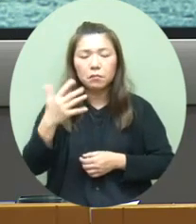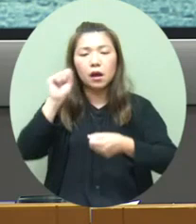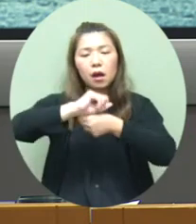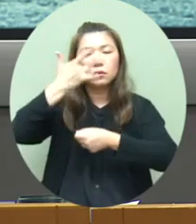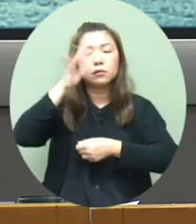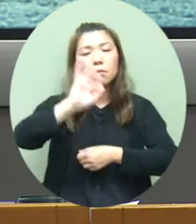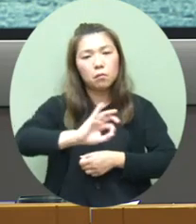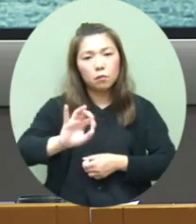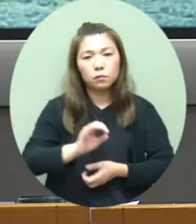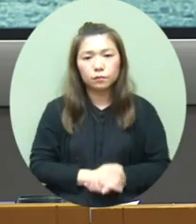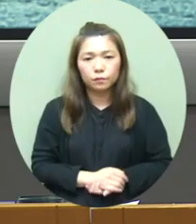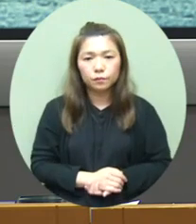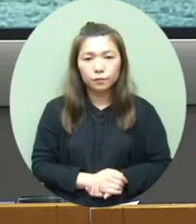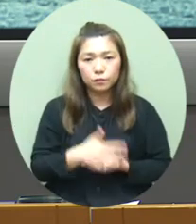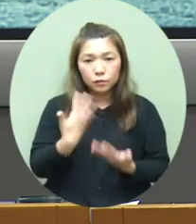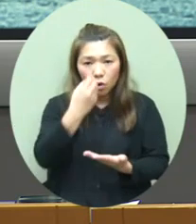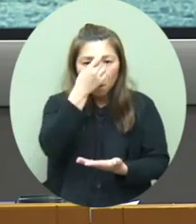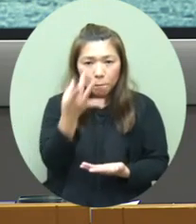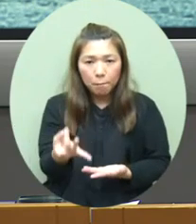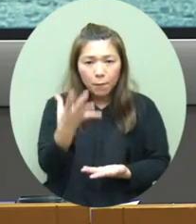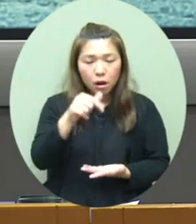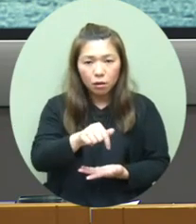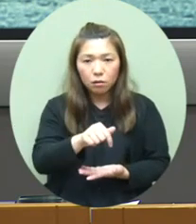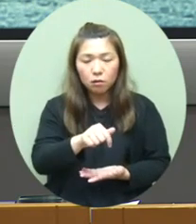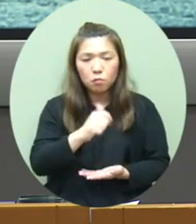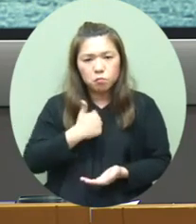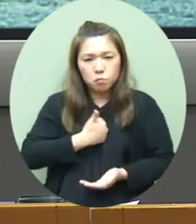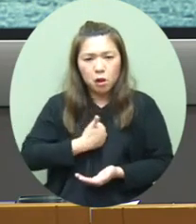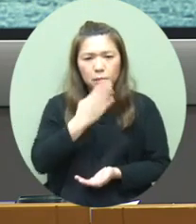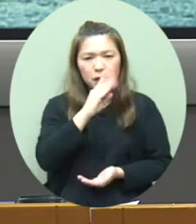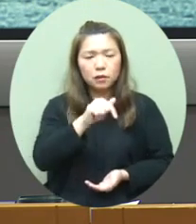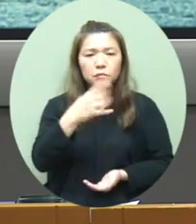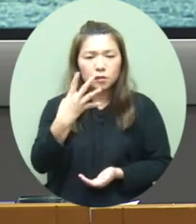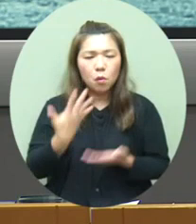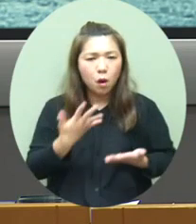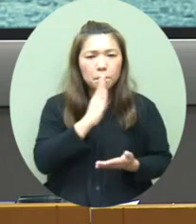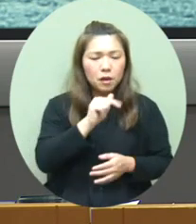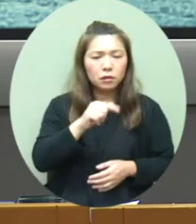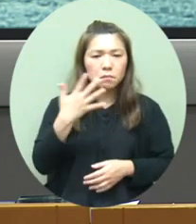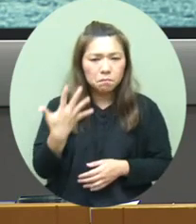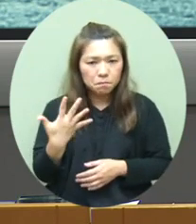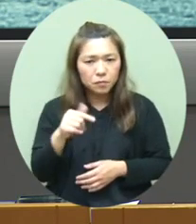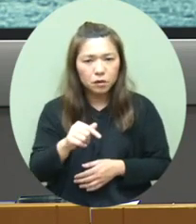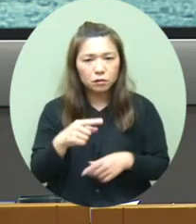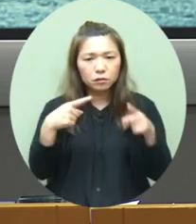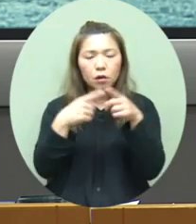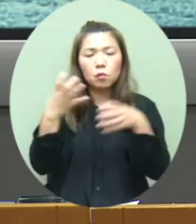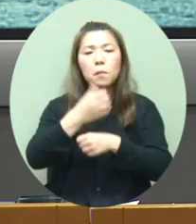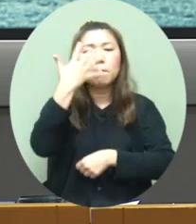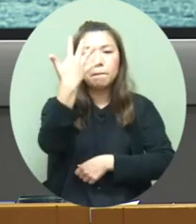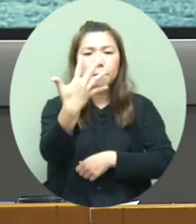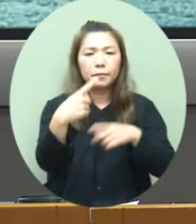嘅。咁但係在本地個案來講，就是懷疑 BA.4 或者 BA.5 的個案就有5宗，